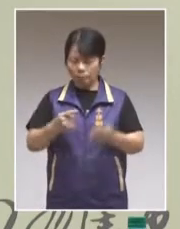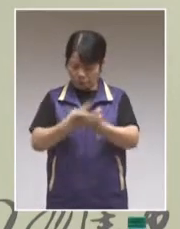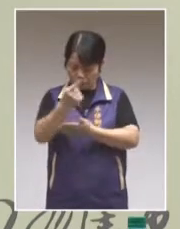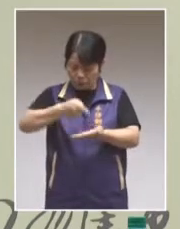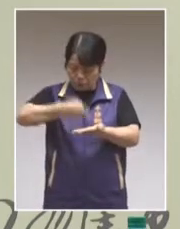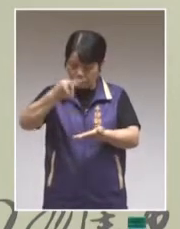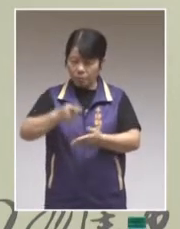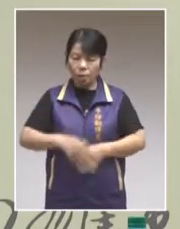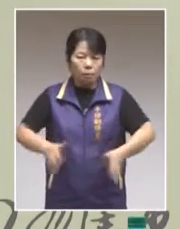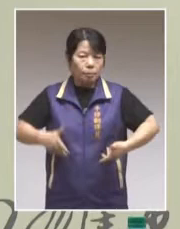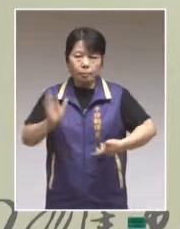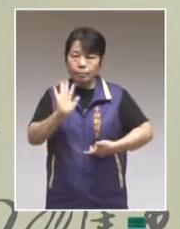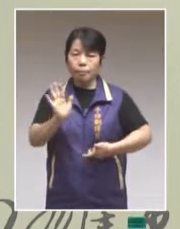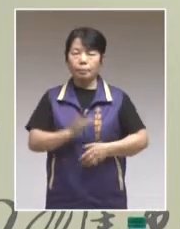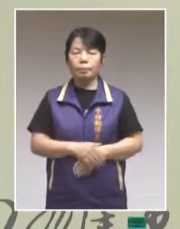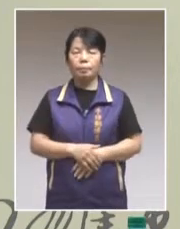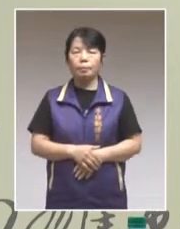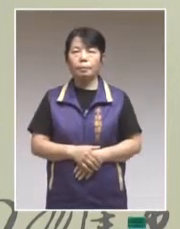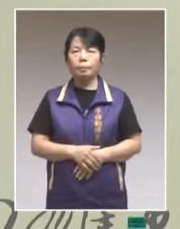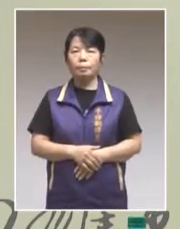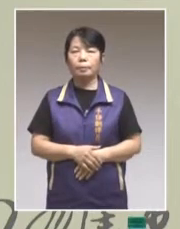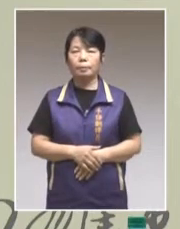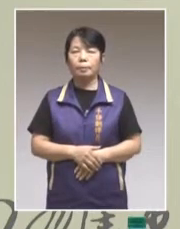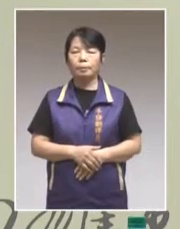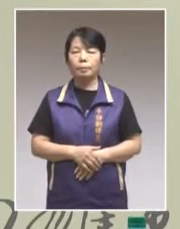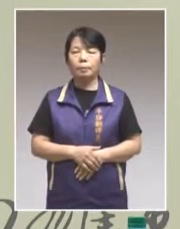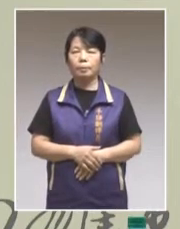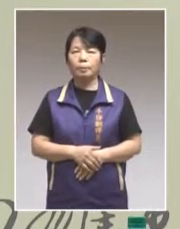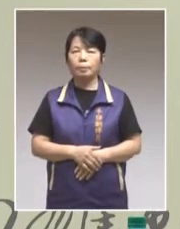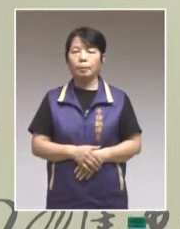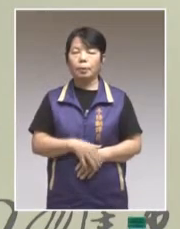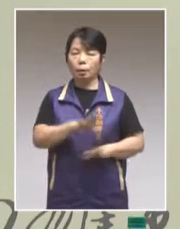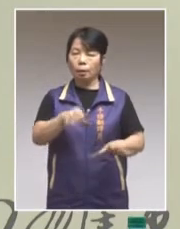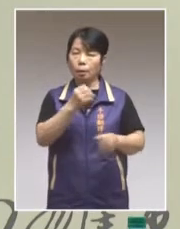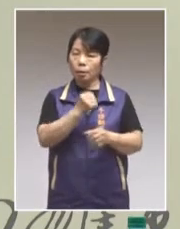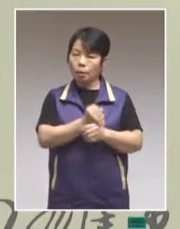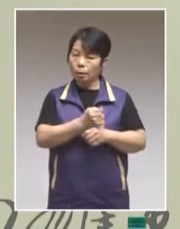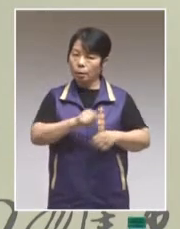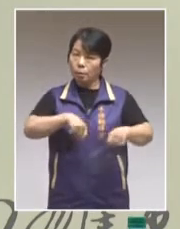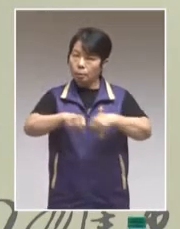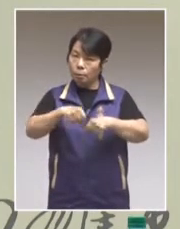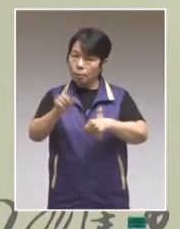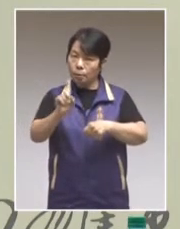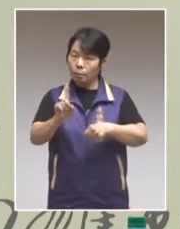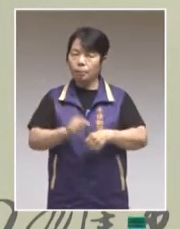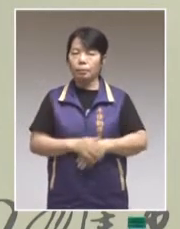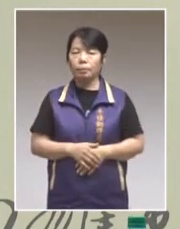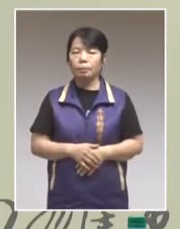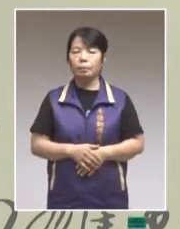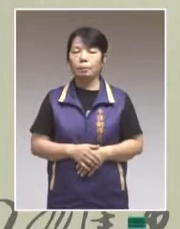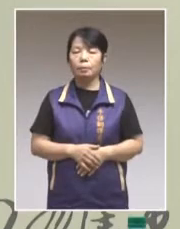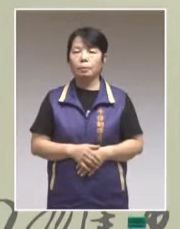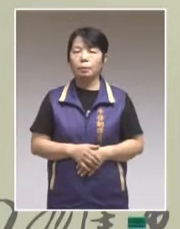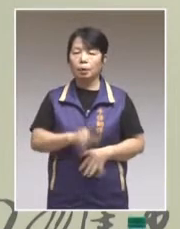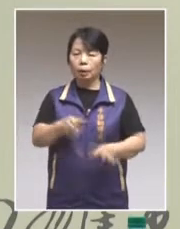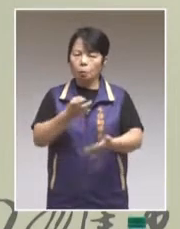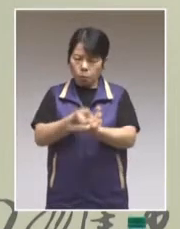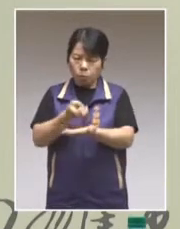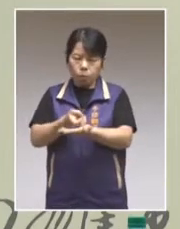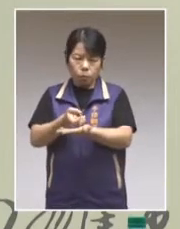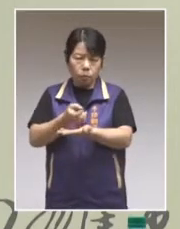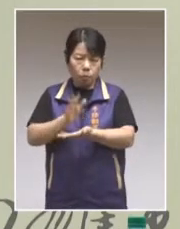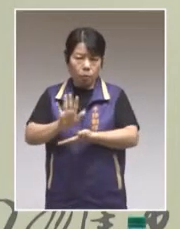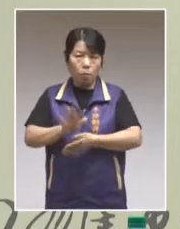不要紧张。那我们在一些做法上，我们其实都相对来讲是比较严格的哈。譬如